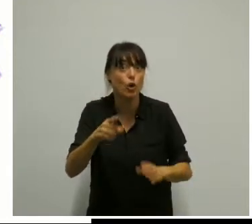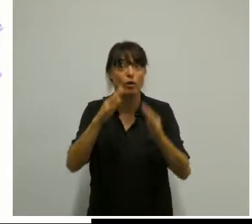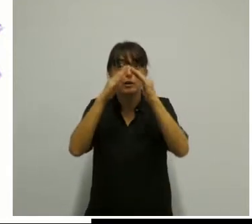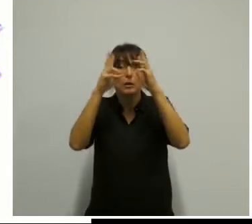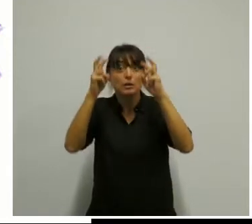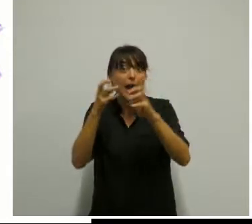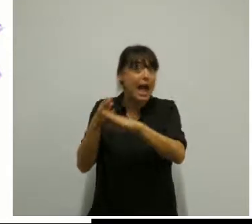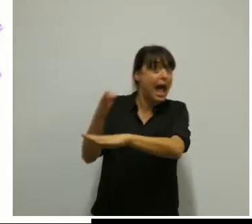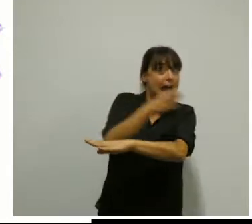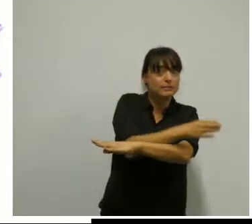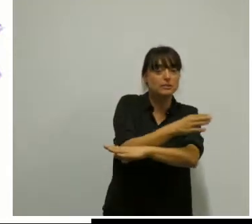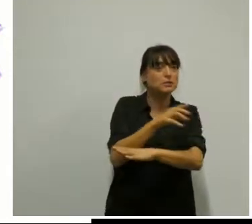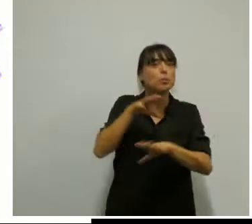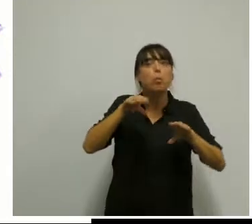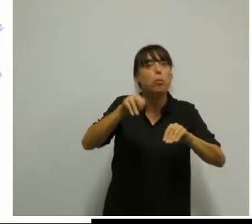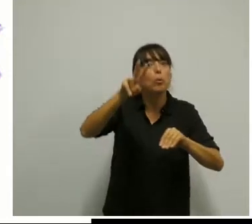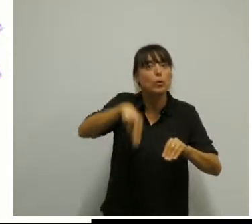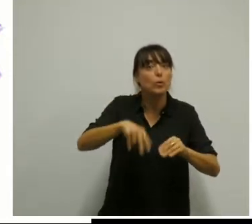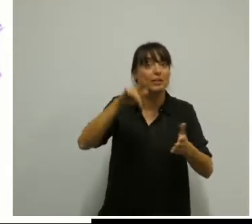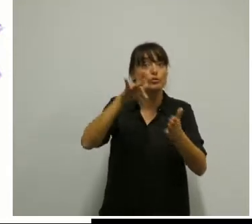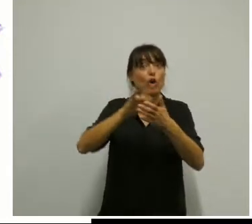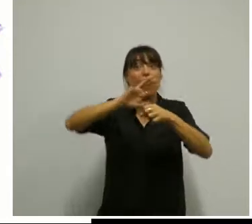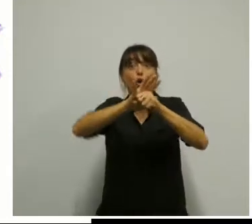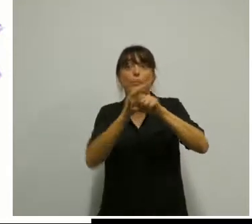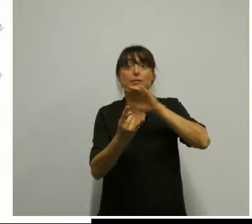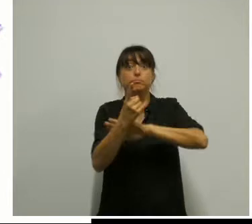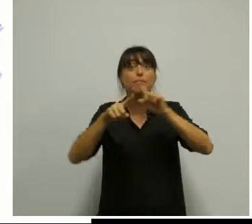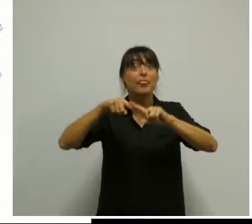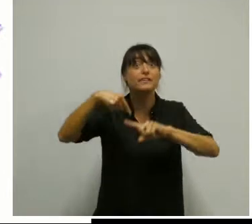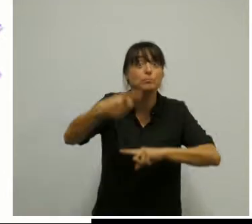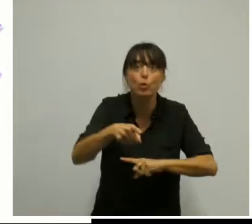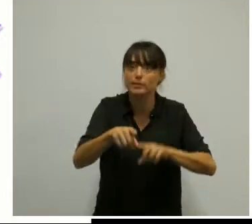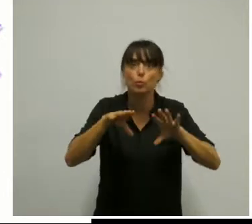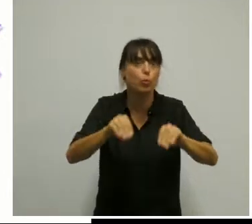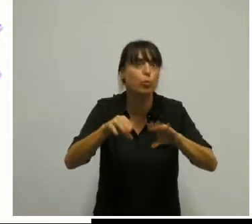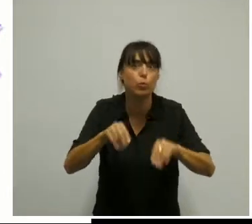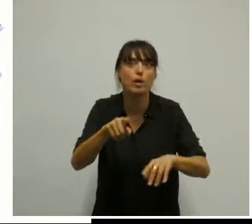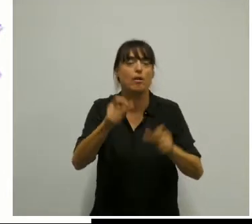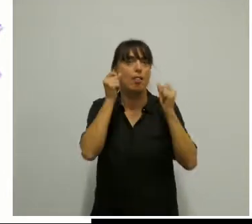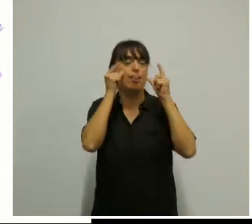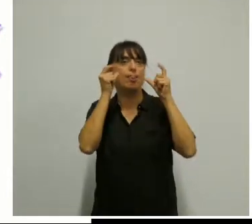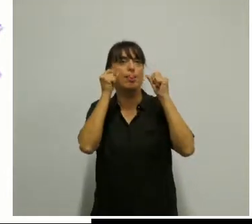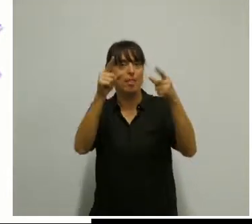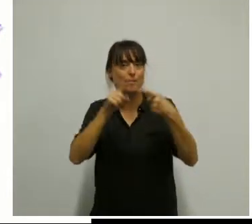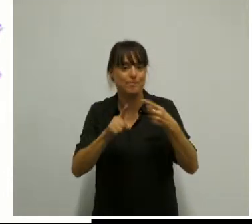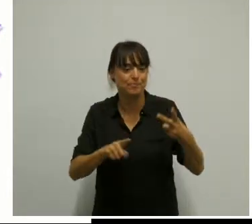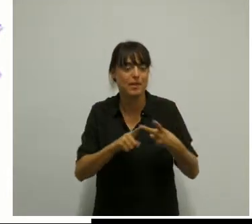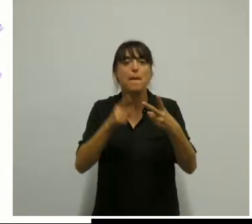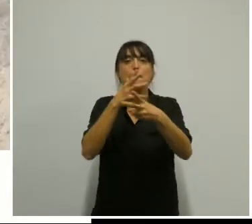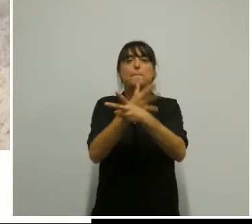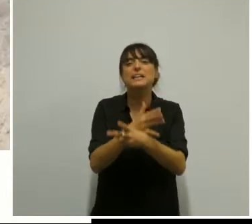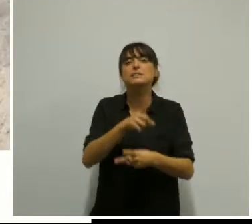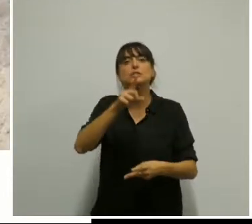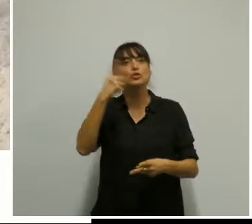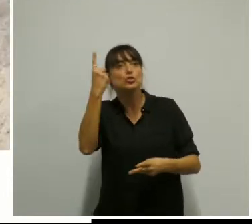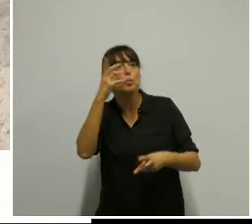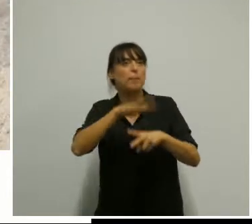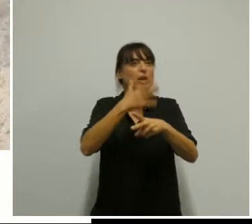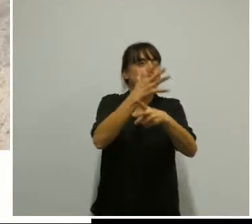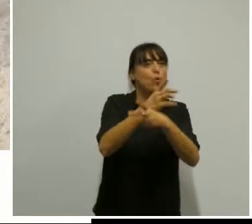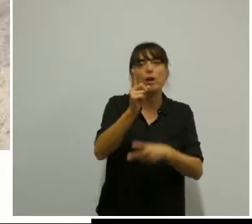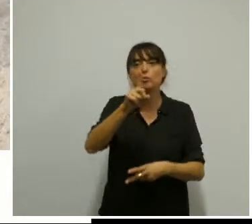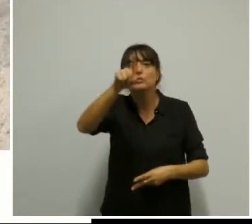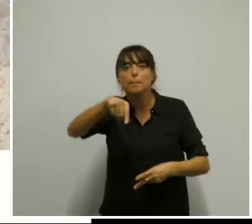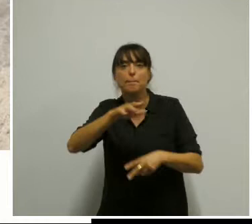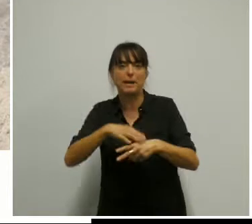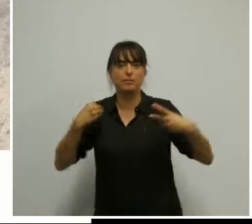poder-se amagar una mica i estar tranquil. És a dir, que van sortir moltes coses que potser no ens havíem plantejat tant, no? I a